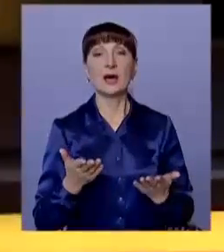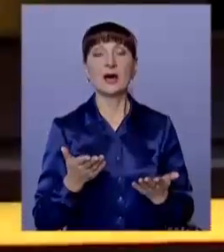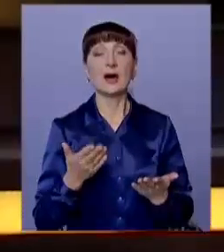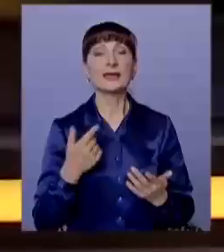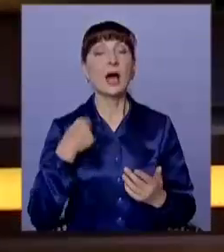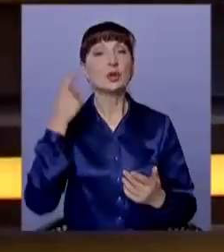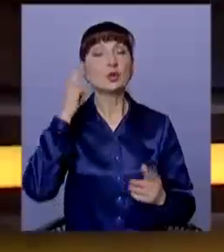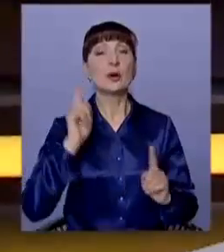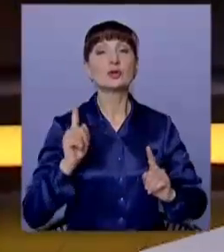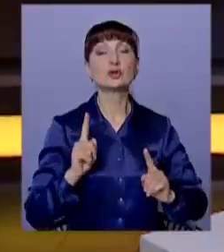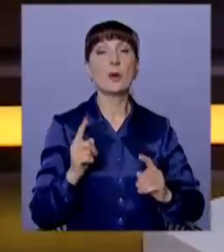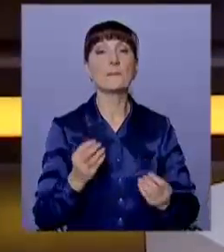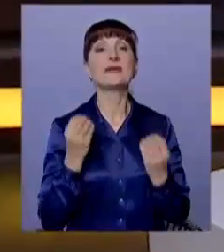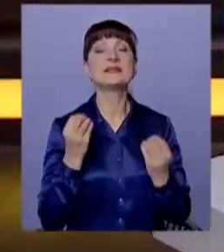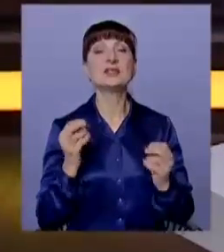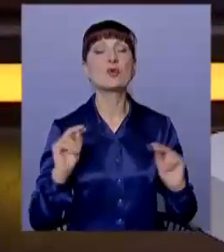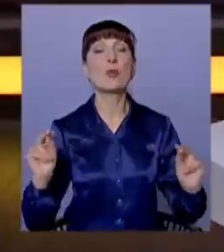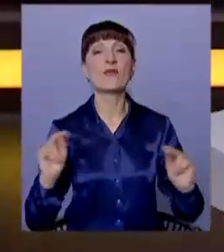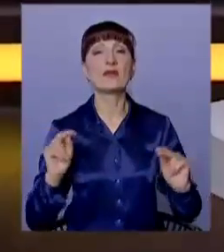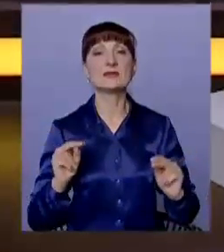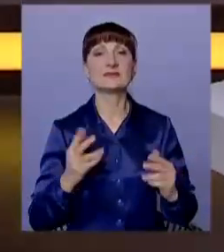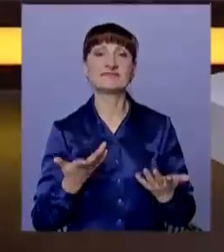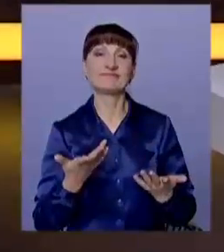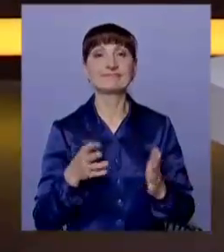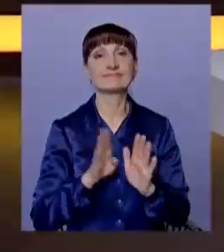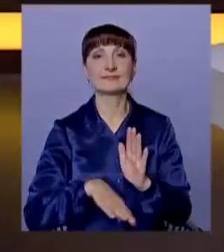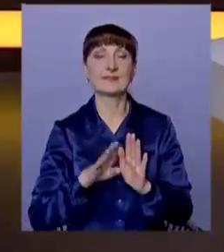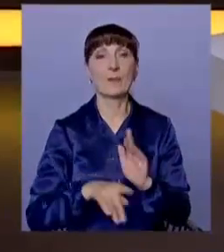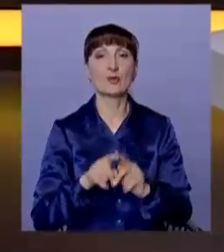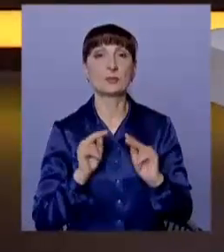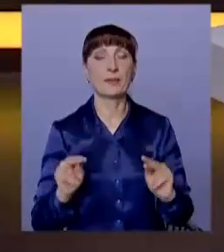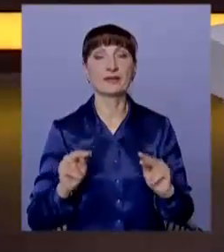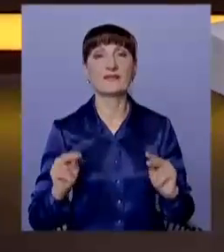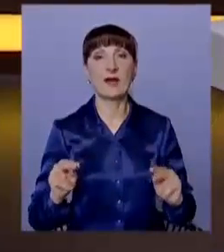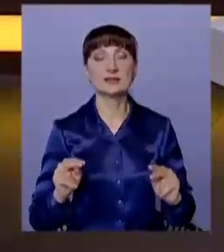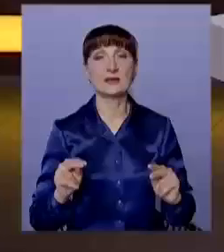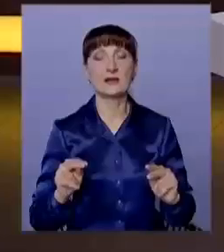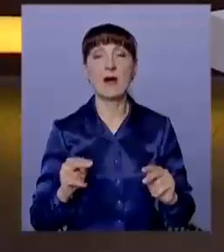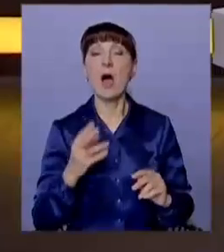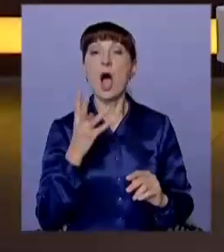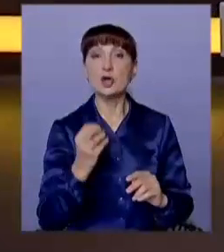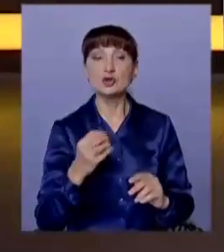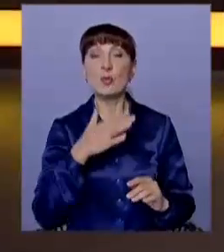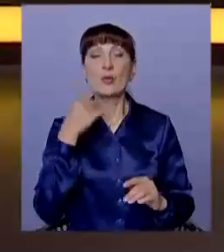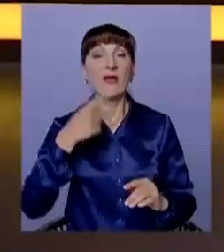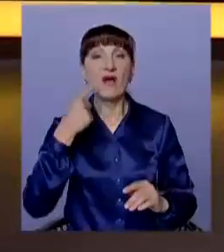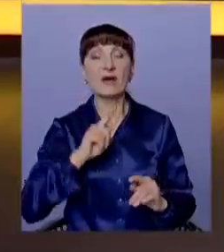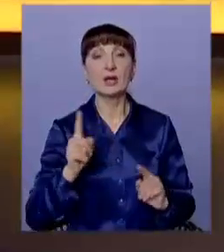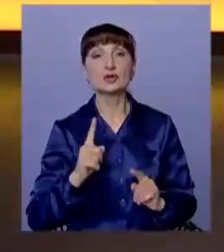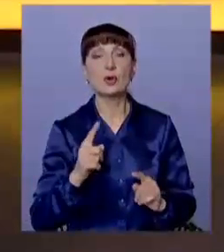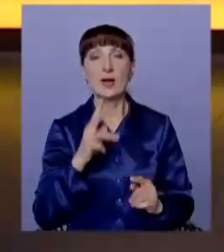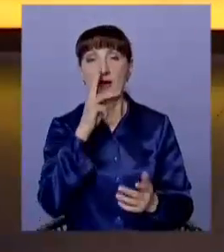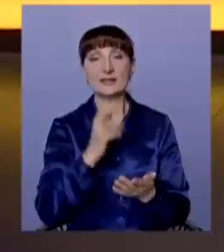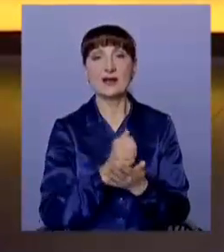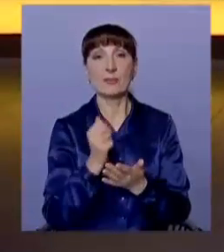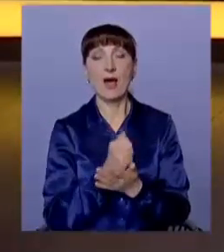Казалось, что и престиж профессии немножечко, да, обесценилась профессия сама. Да, да. А еще говорили о том, что все-таки оклады